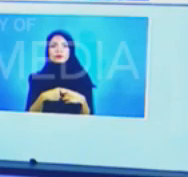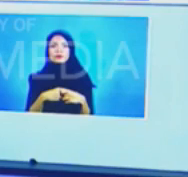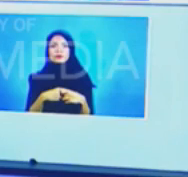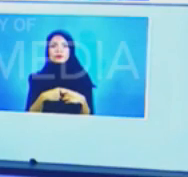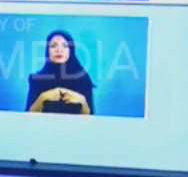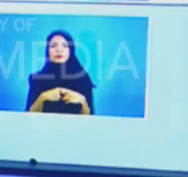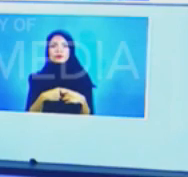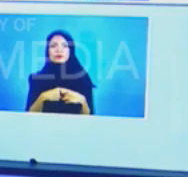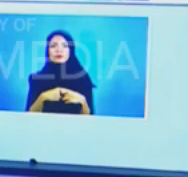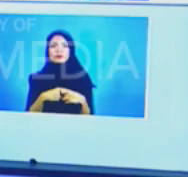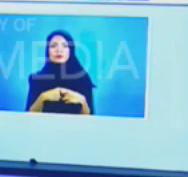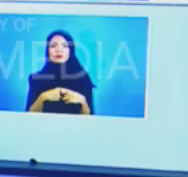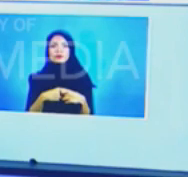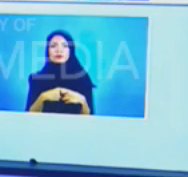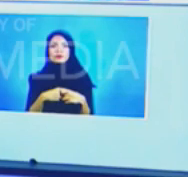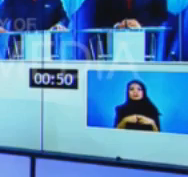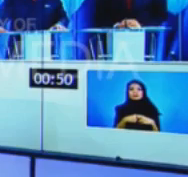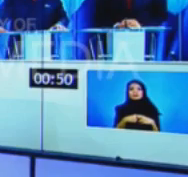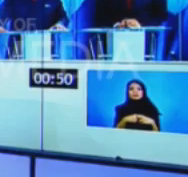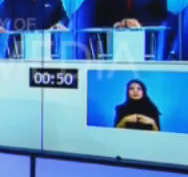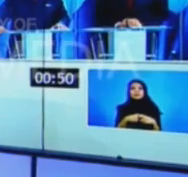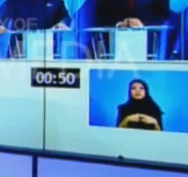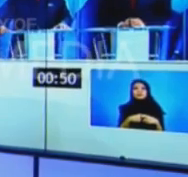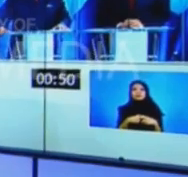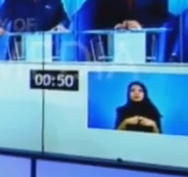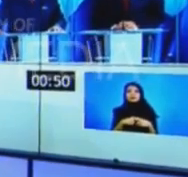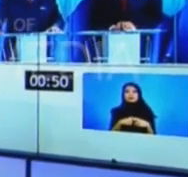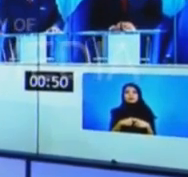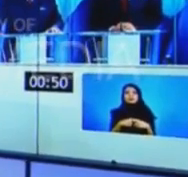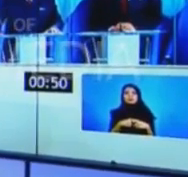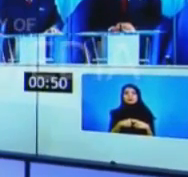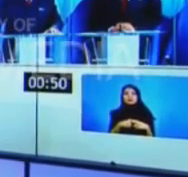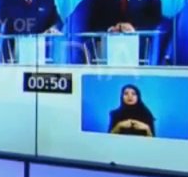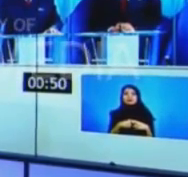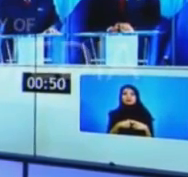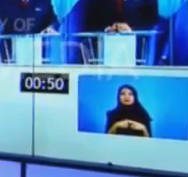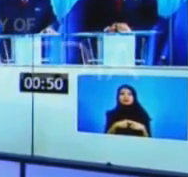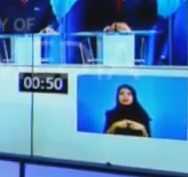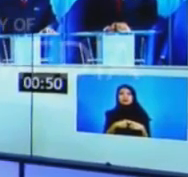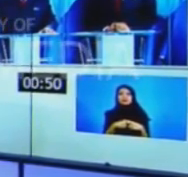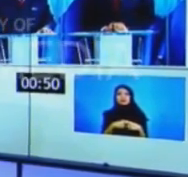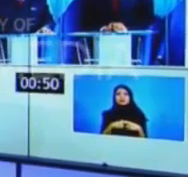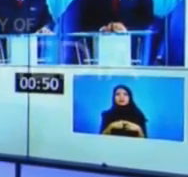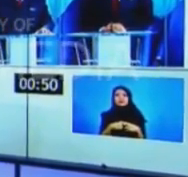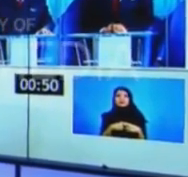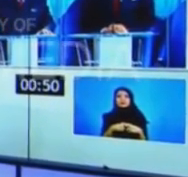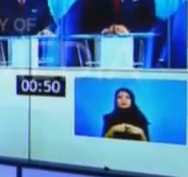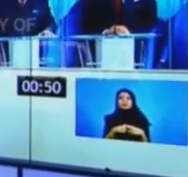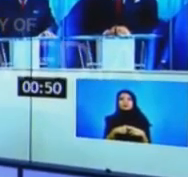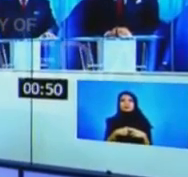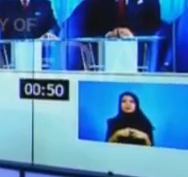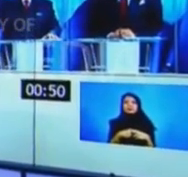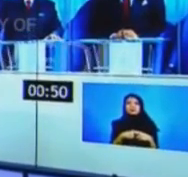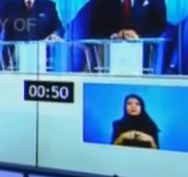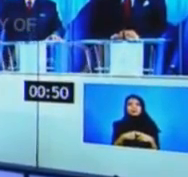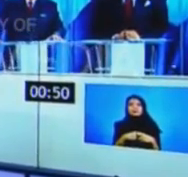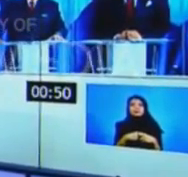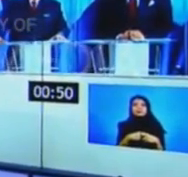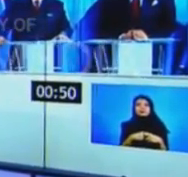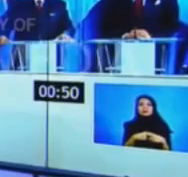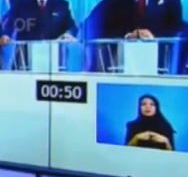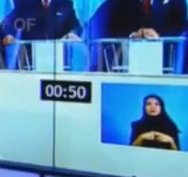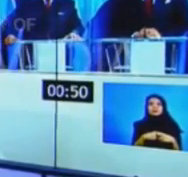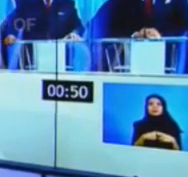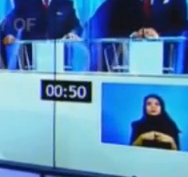gitu misalnya seperti itu bisa jadi enggak apa-apa maksud saya masih masih masih dalam ranah wajar yang ditampilkan oleh kedua Pak menangapi kalau saya